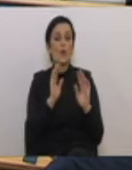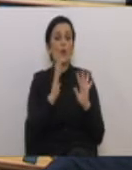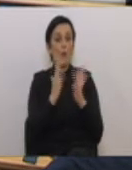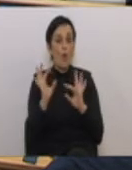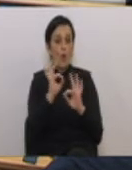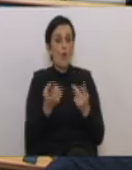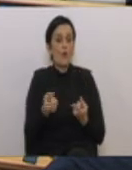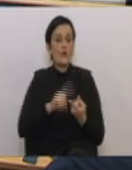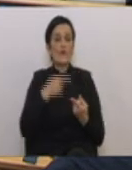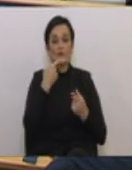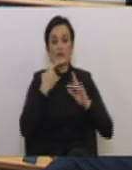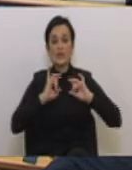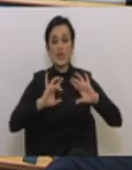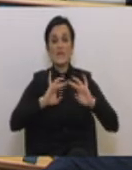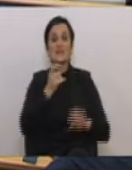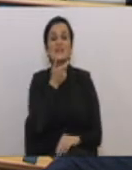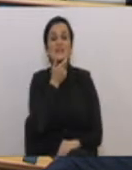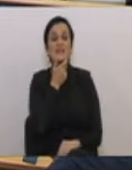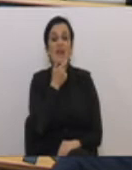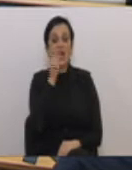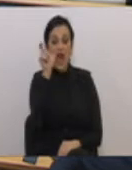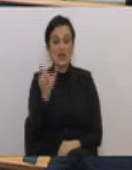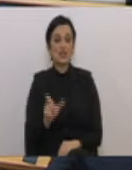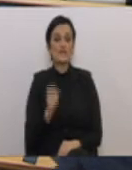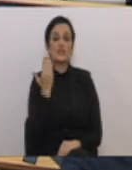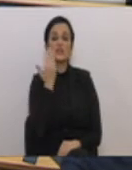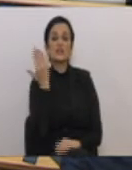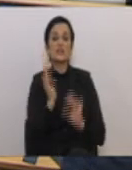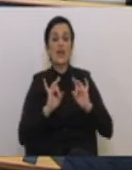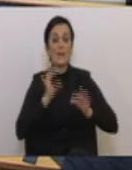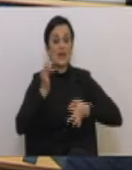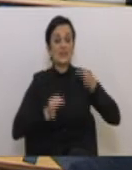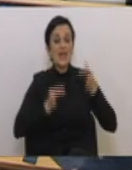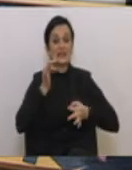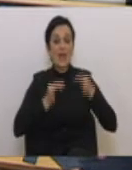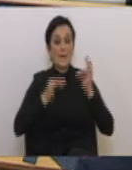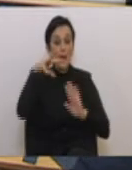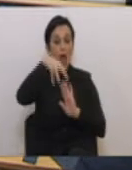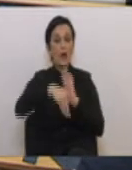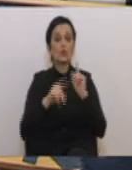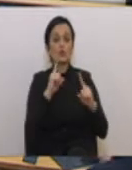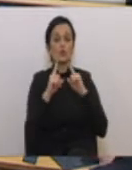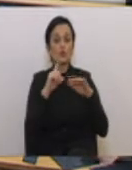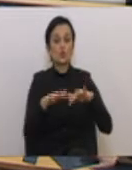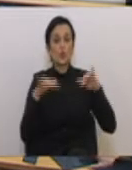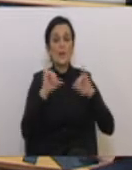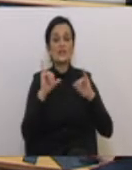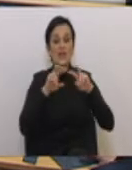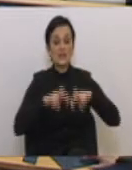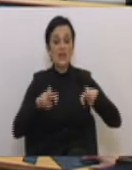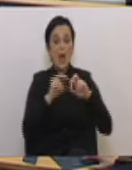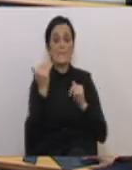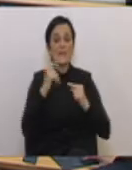და გამოეხმაურები სააგაშვილის მიხალ სააგაშვილის გამოსვლას სასამართლოს ხდომათა დარბაზში, სადაც განეხილება მისი